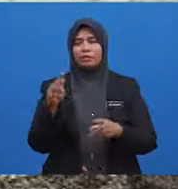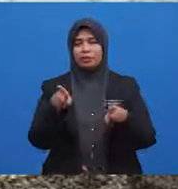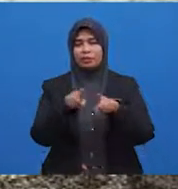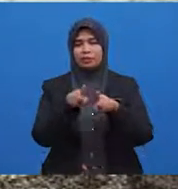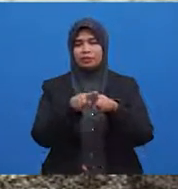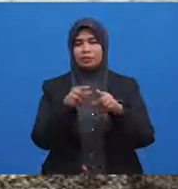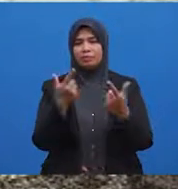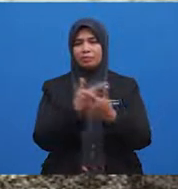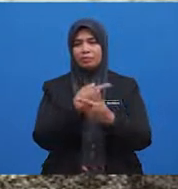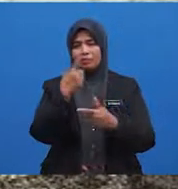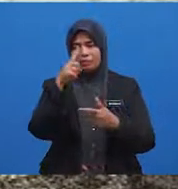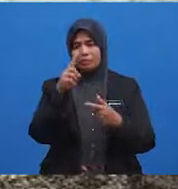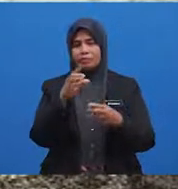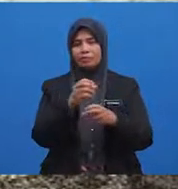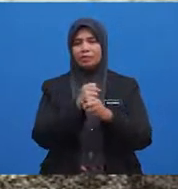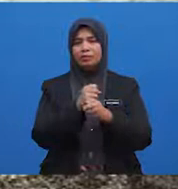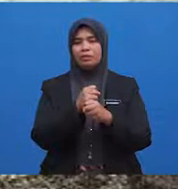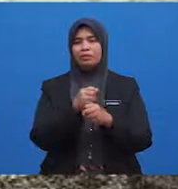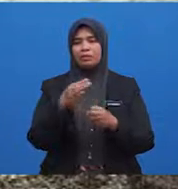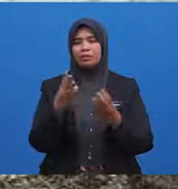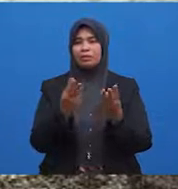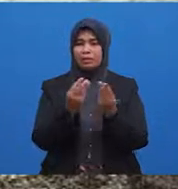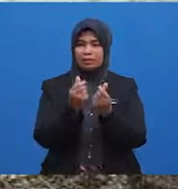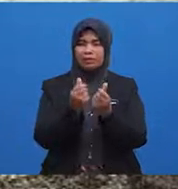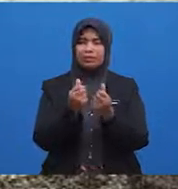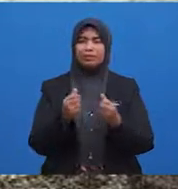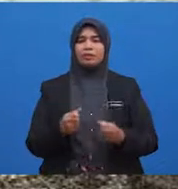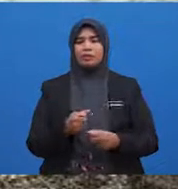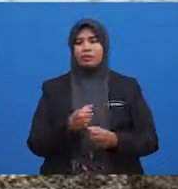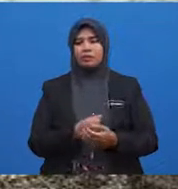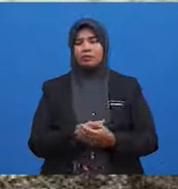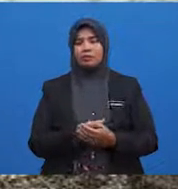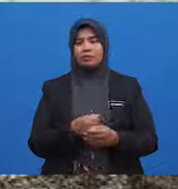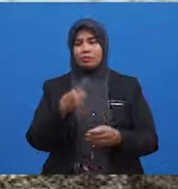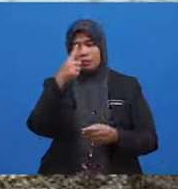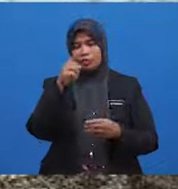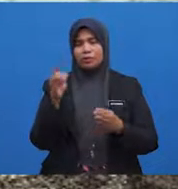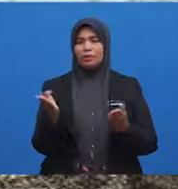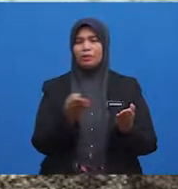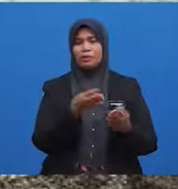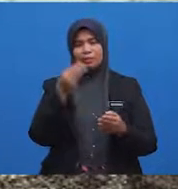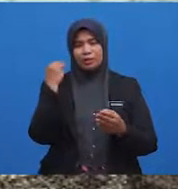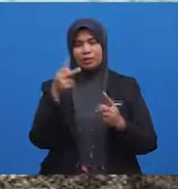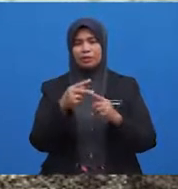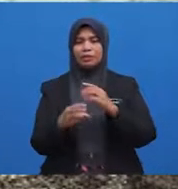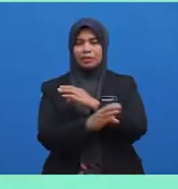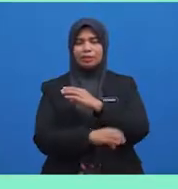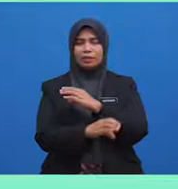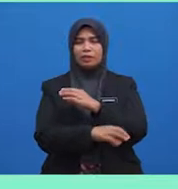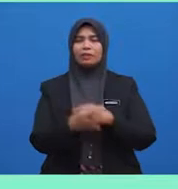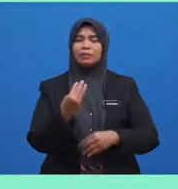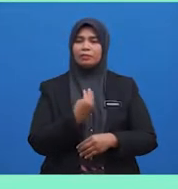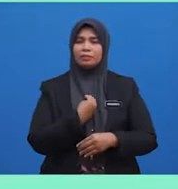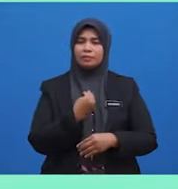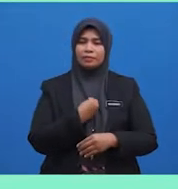mereka agar bekalan biji timah yang amat diperlukan ini dapat dibawa balik ke negara masing-masing.